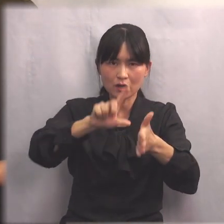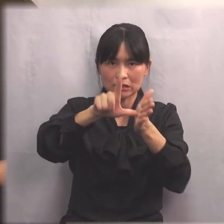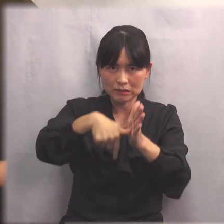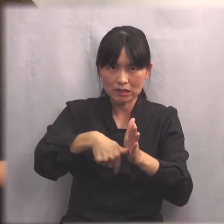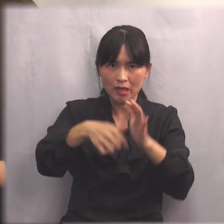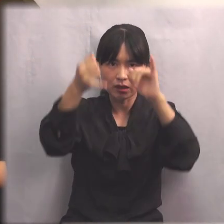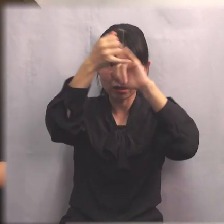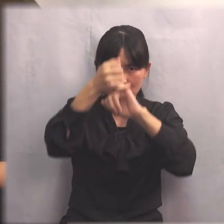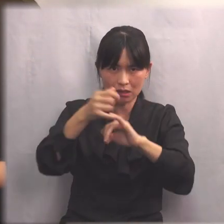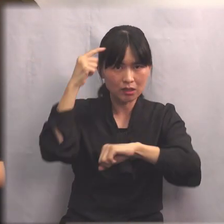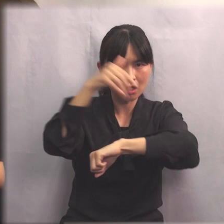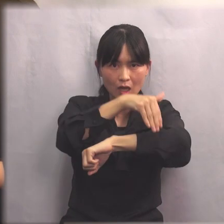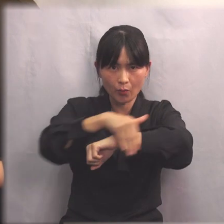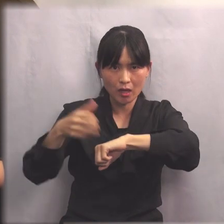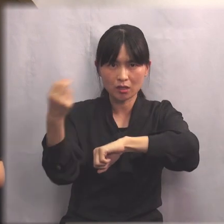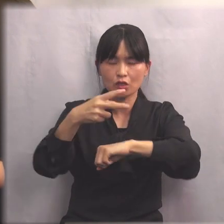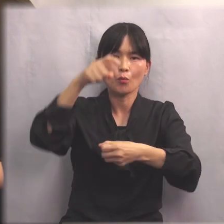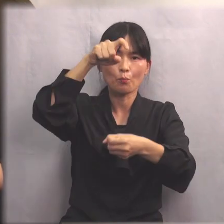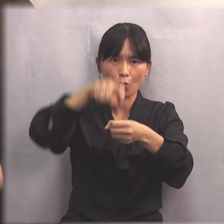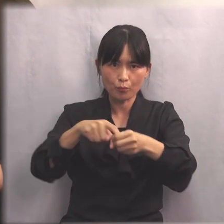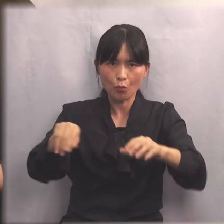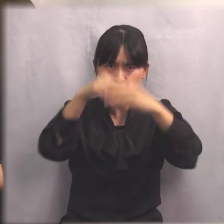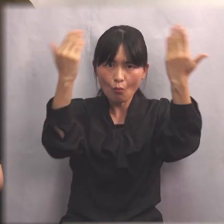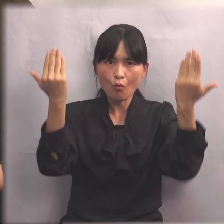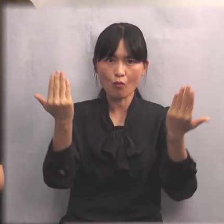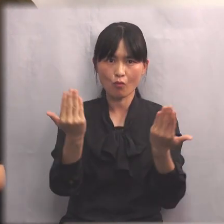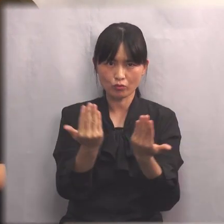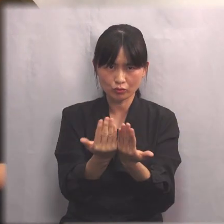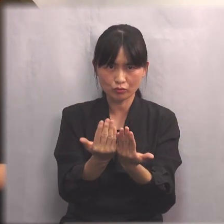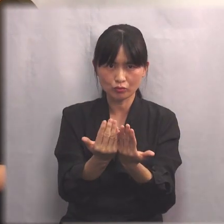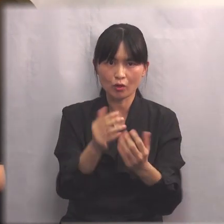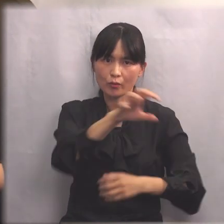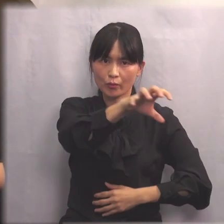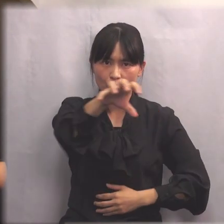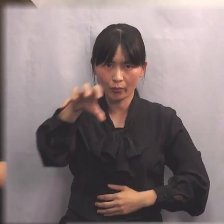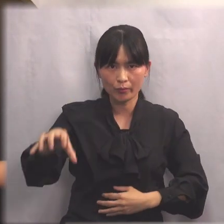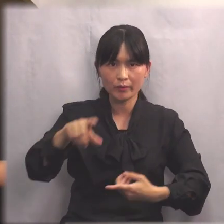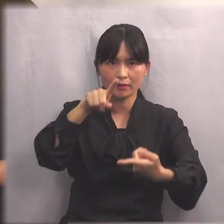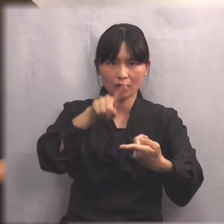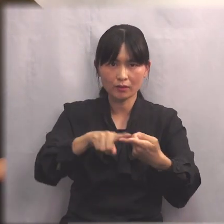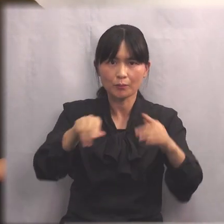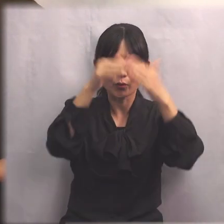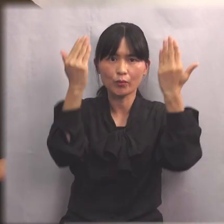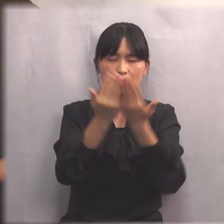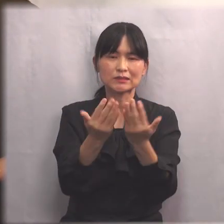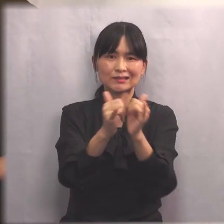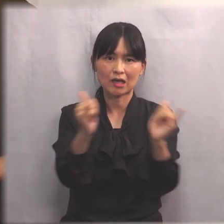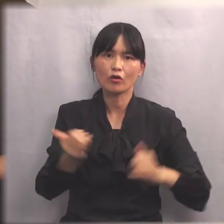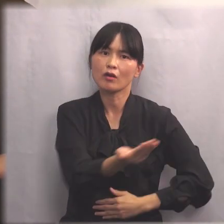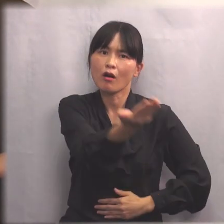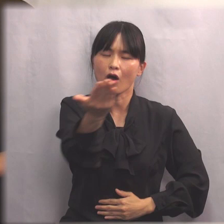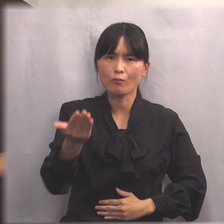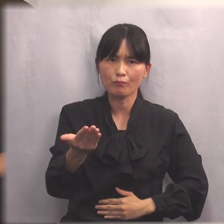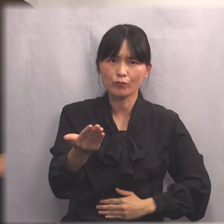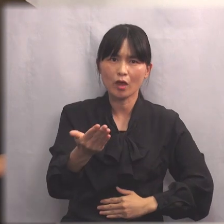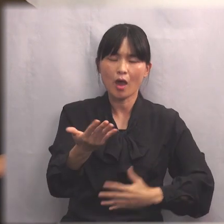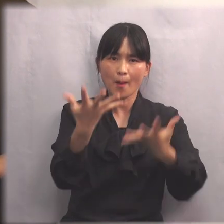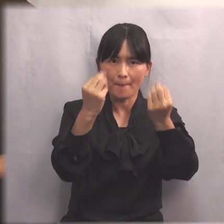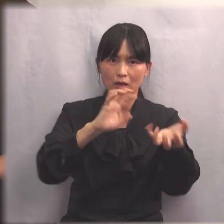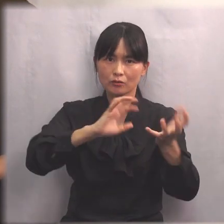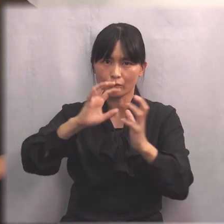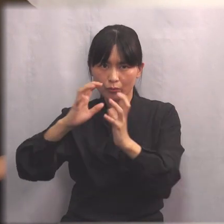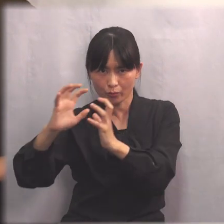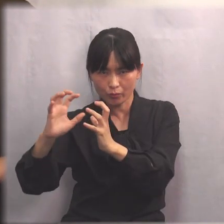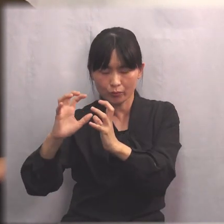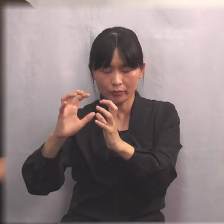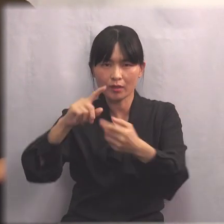스케줄, 그리고 구체적인 정책 목표까지 이러한 전 영역들에 관해서 모든 당원들의 활발한 토론을